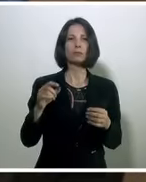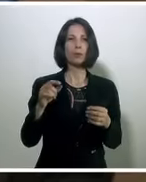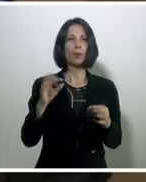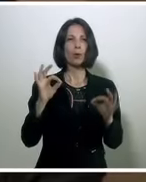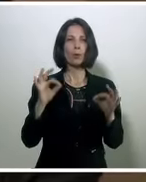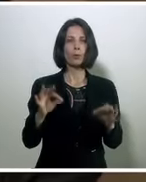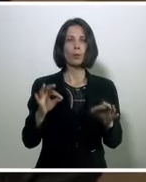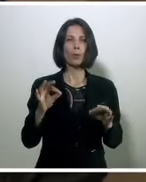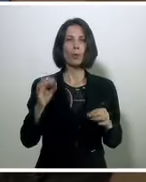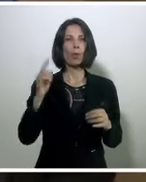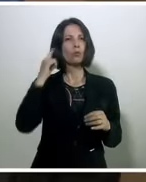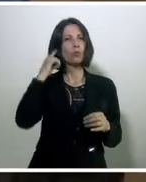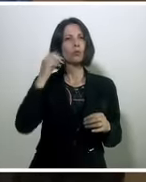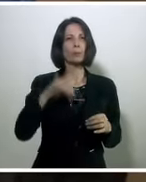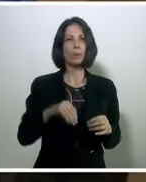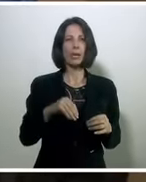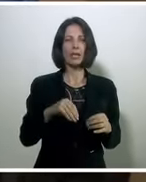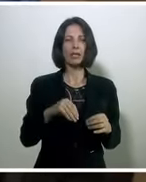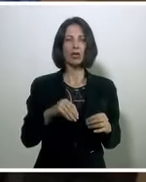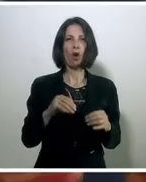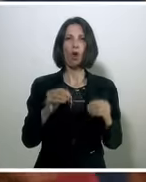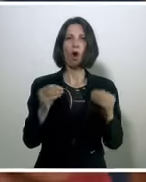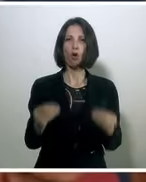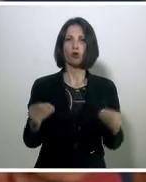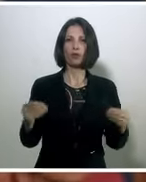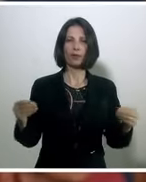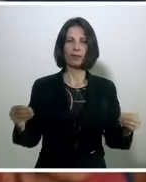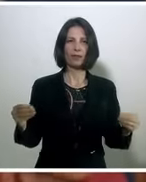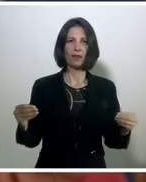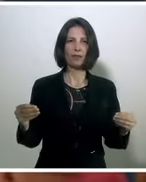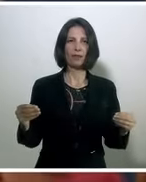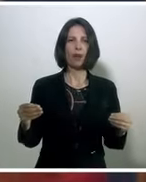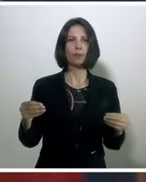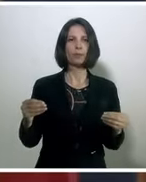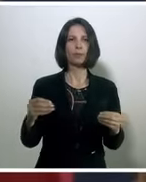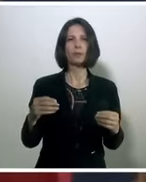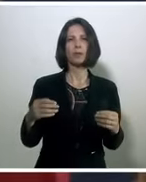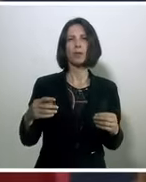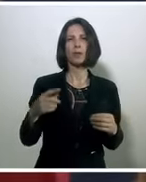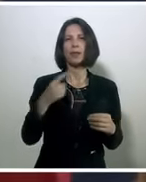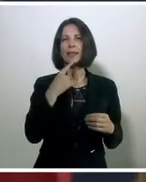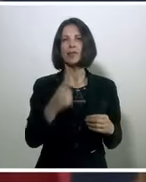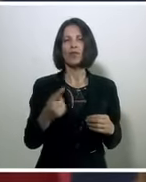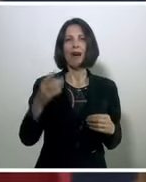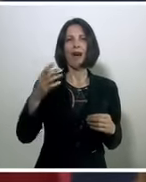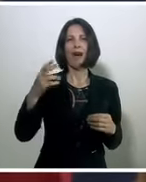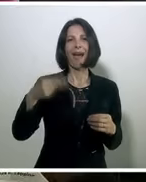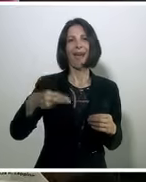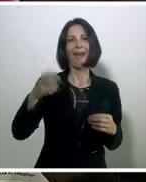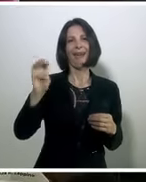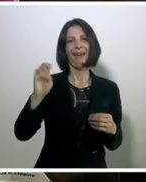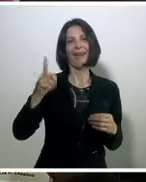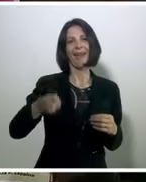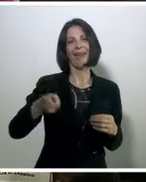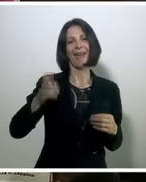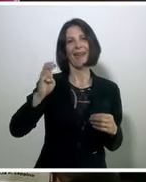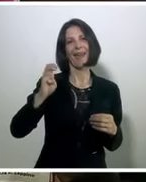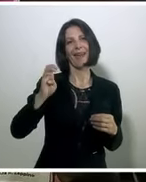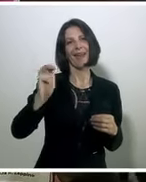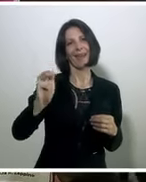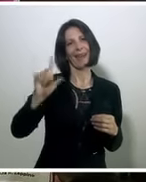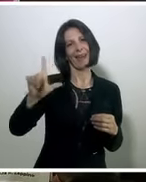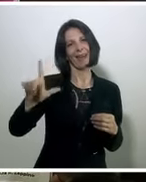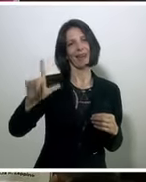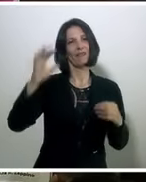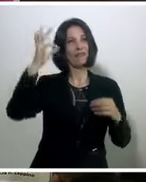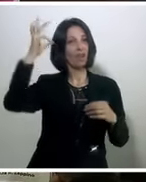sulla scia di Hegel un filosofo che Infatti Berlinguer aveva studiato a fondo e che indubbiamente amava tanto da voler fare sul